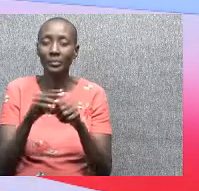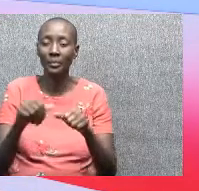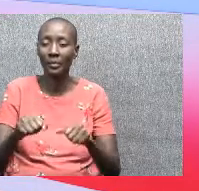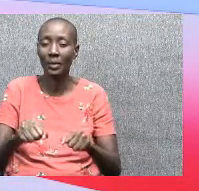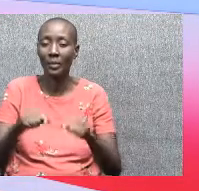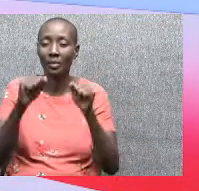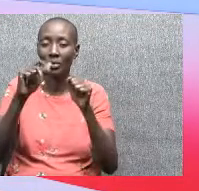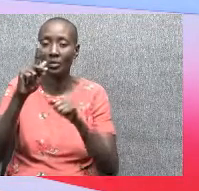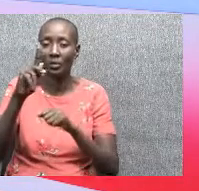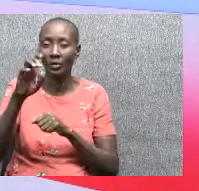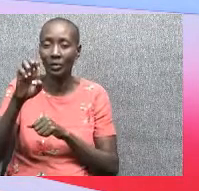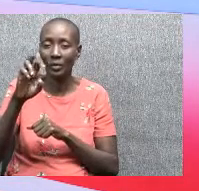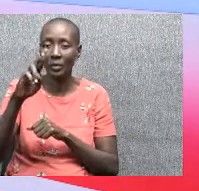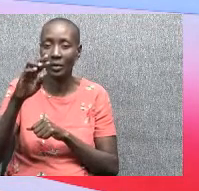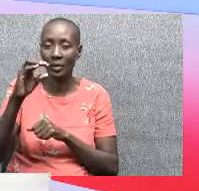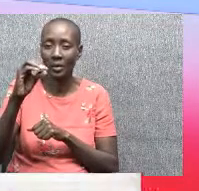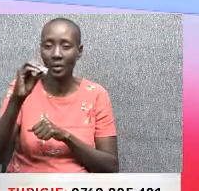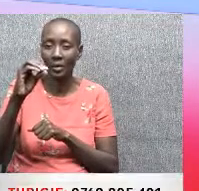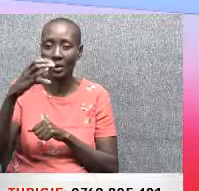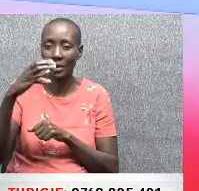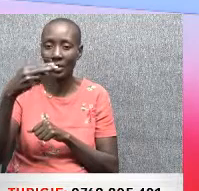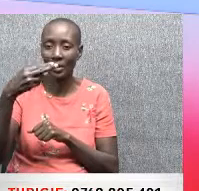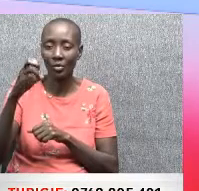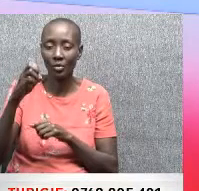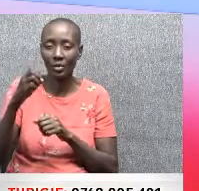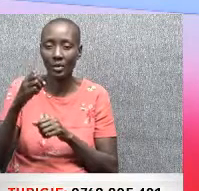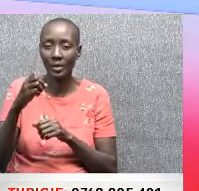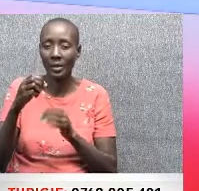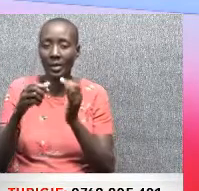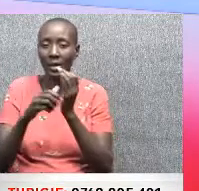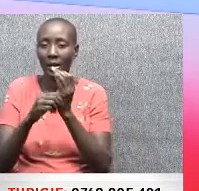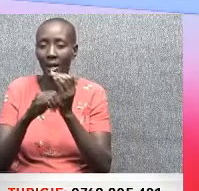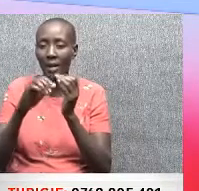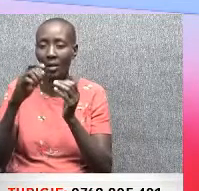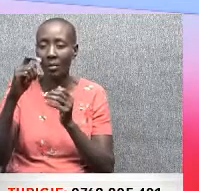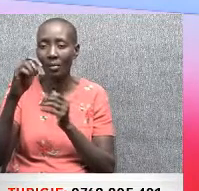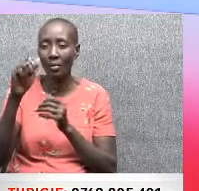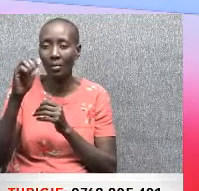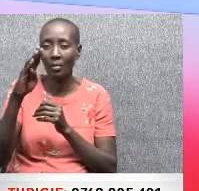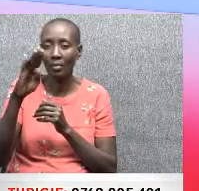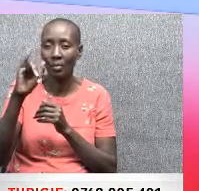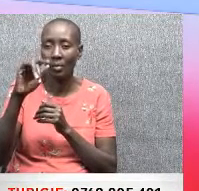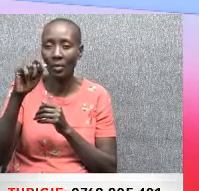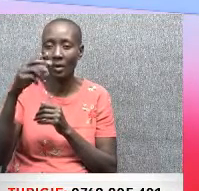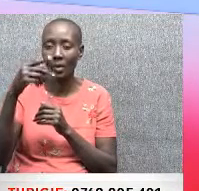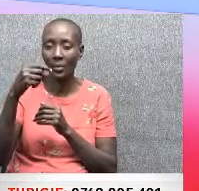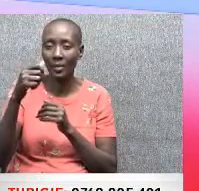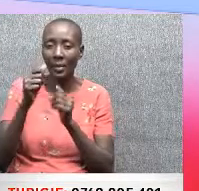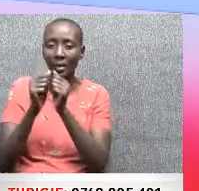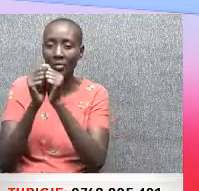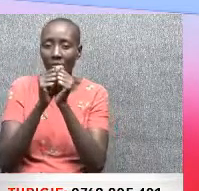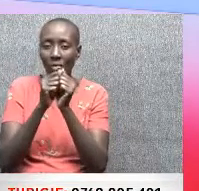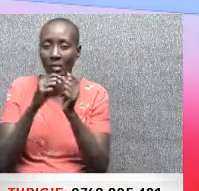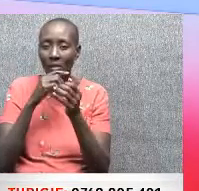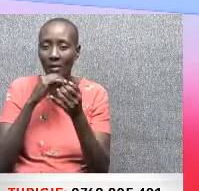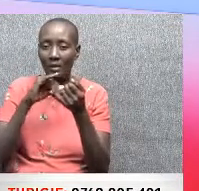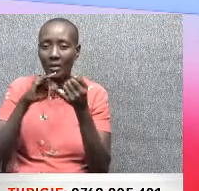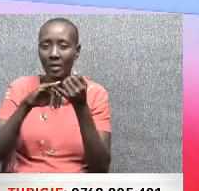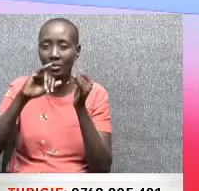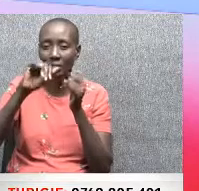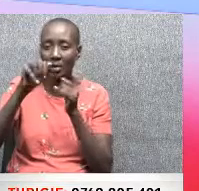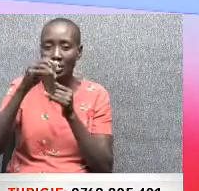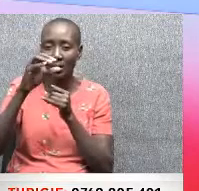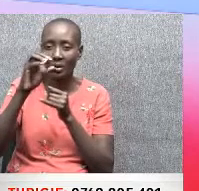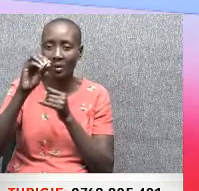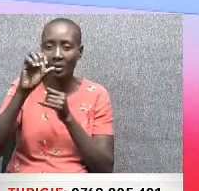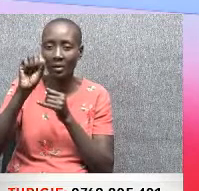ya Kerocho, Bithabita, na mumewe Joseph Karanja wameachiliwa kwa dhamana ya shilingi milioni 15 na